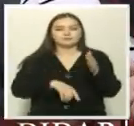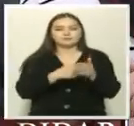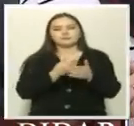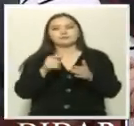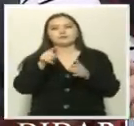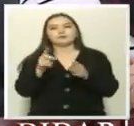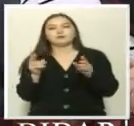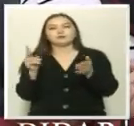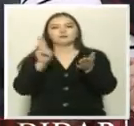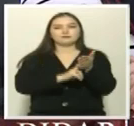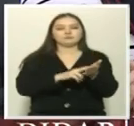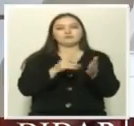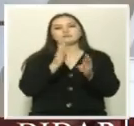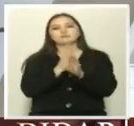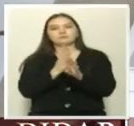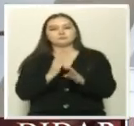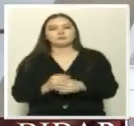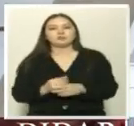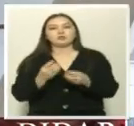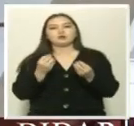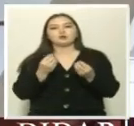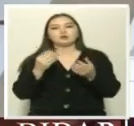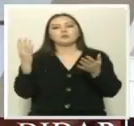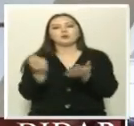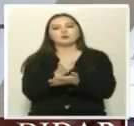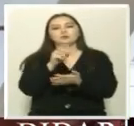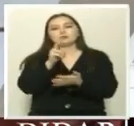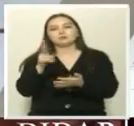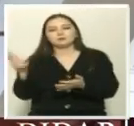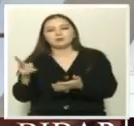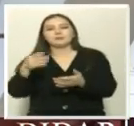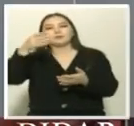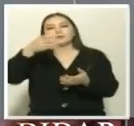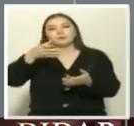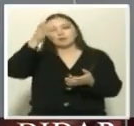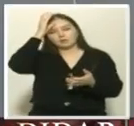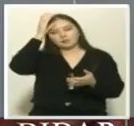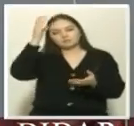проходили профессиональное обучение кроме того они получили образование связанное с бизнес-инициативами